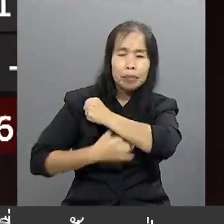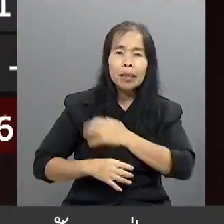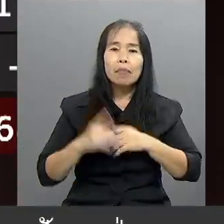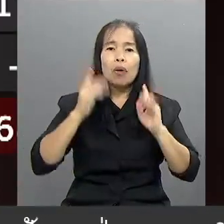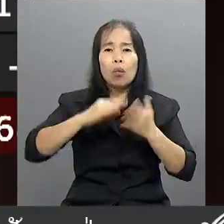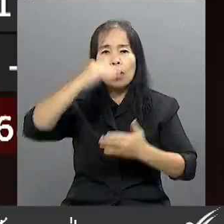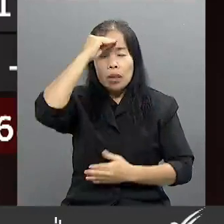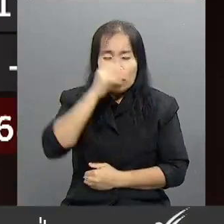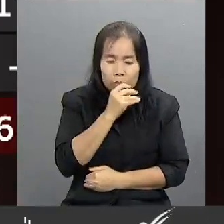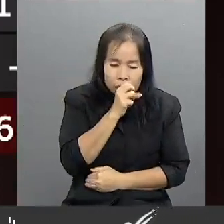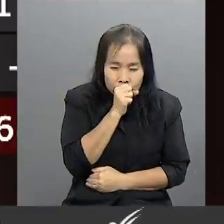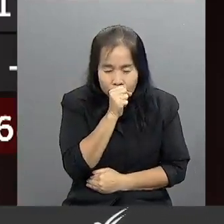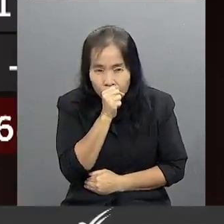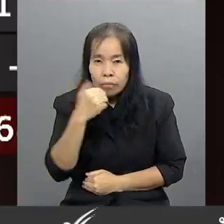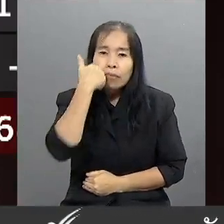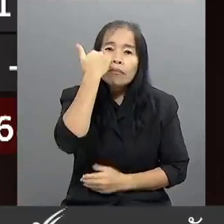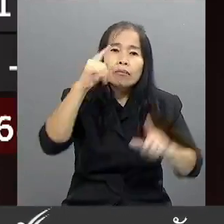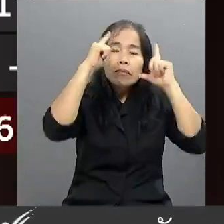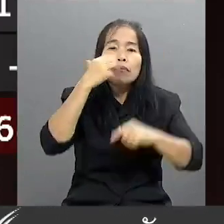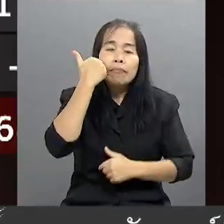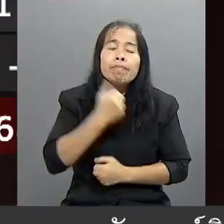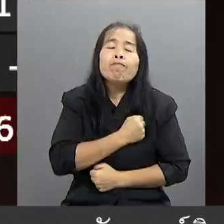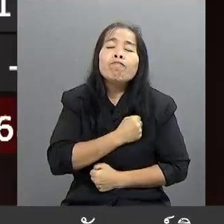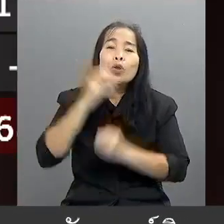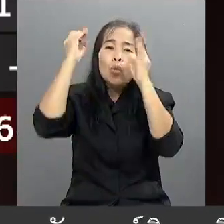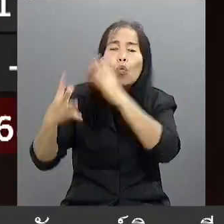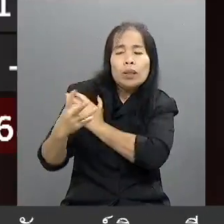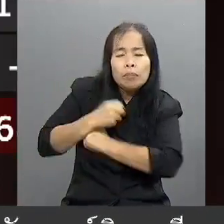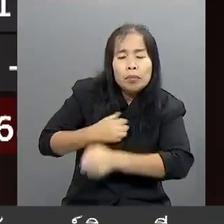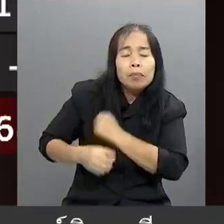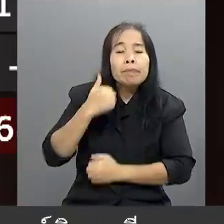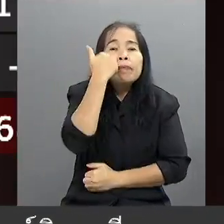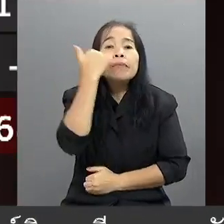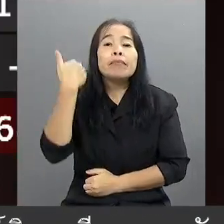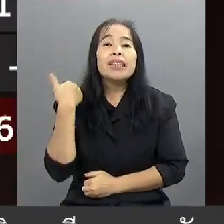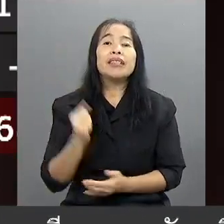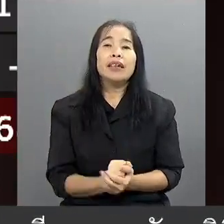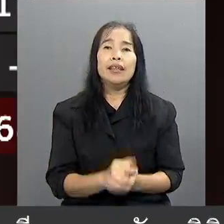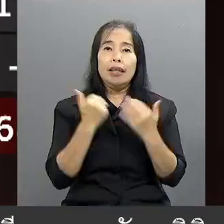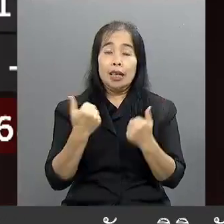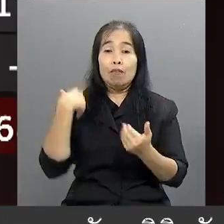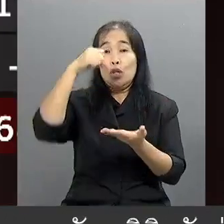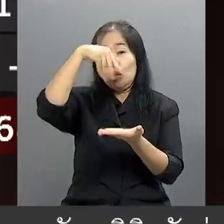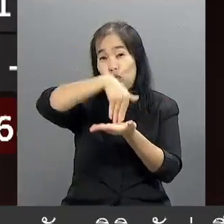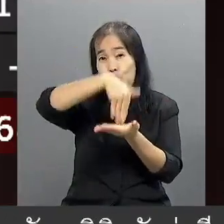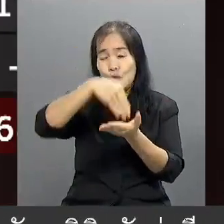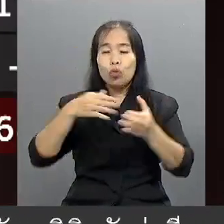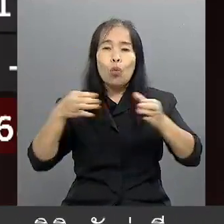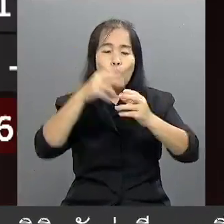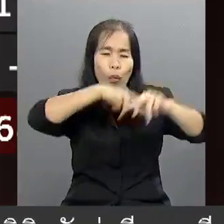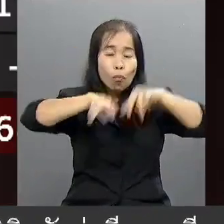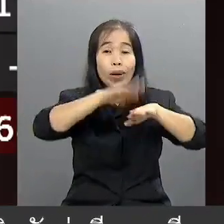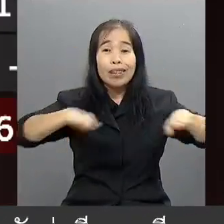เพราะว่ารู้สึกอับอายขณะที่ข้อมูลจากศูนย์เฉพาะกิจคุ้มครองและก็ช่วยเหลือเด็กนักเรียนตั้งแต่ปี